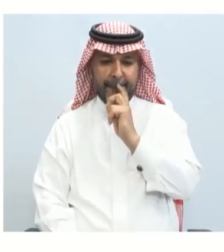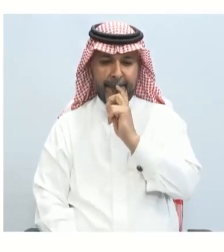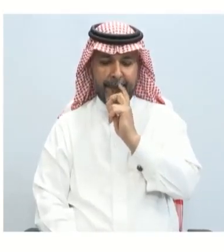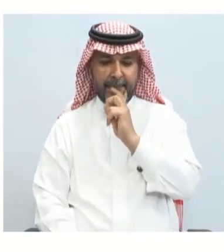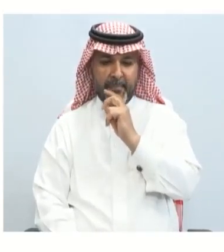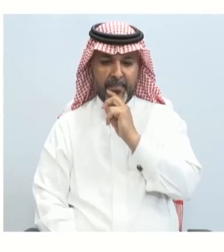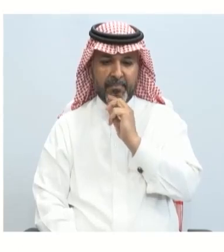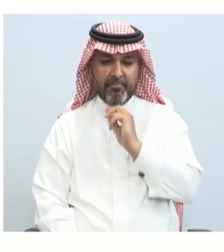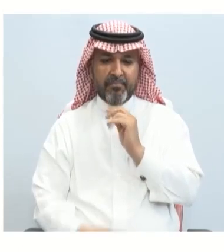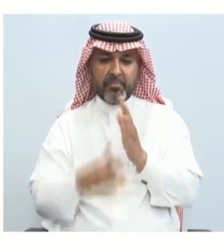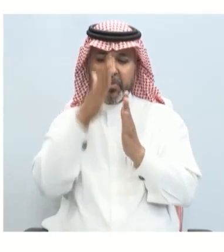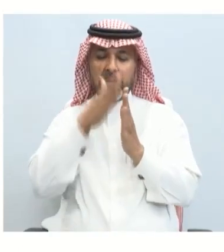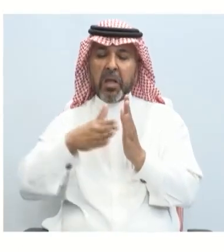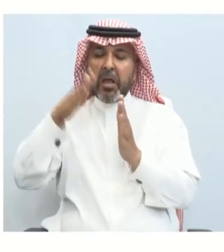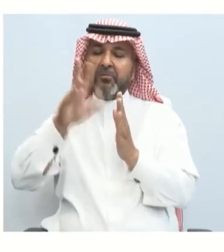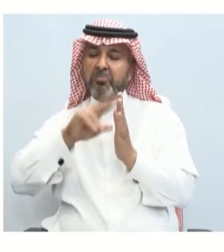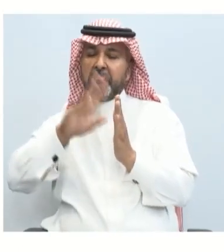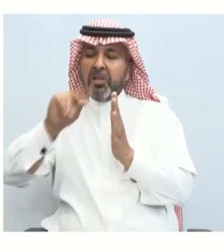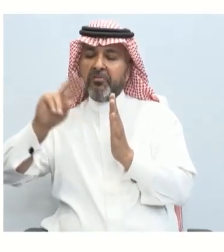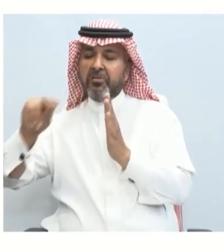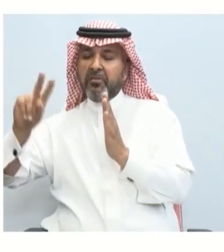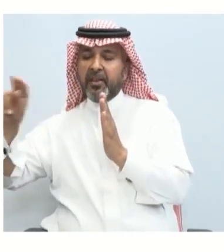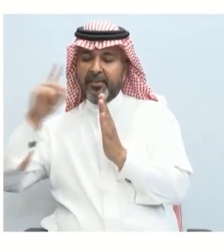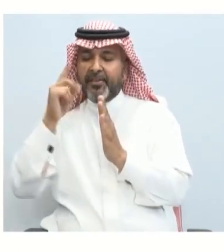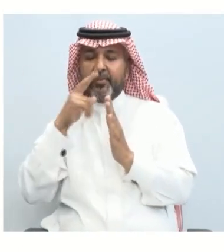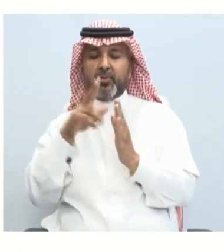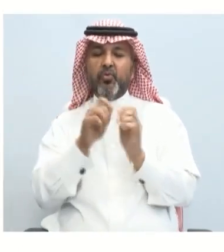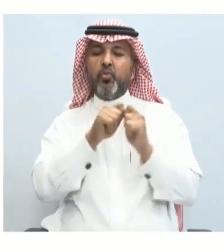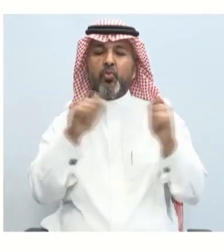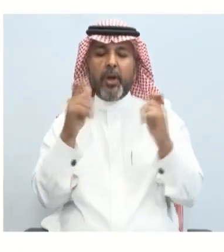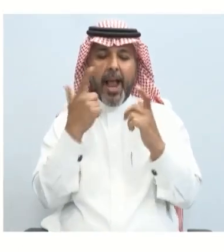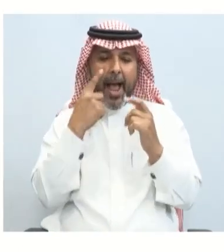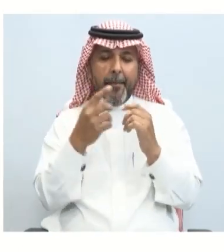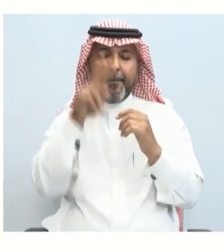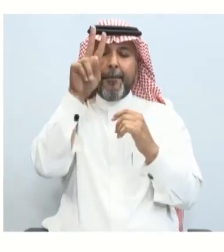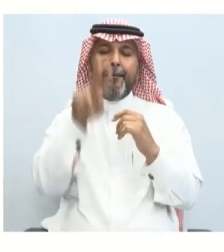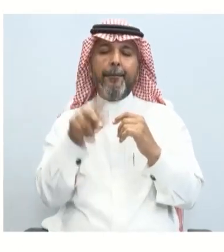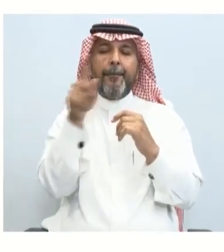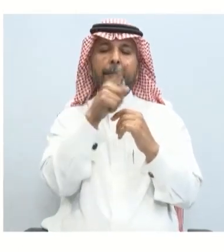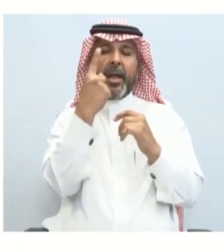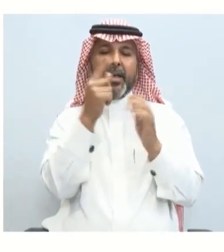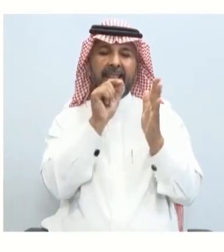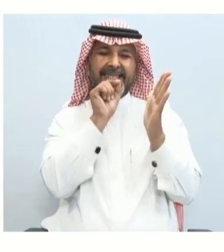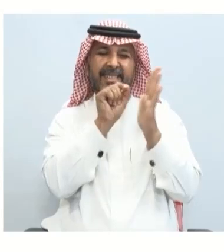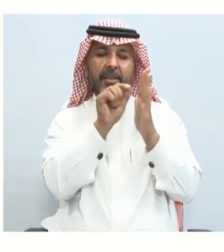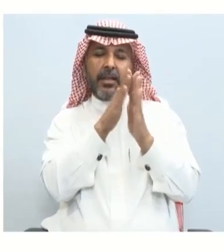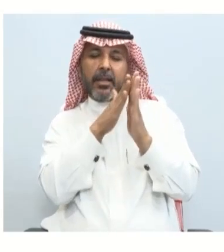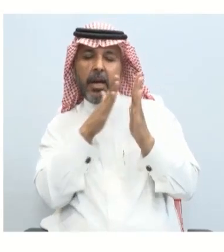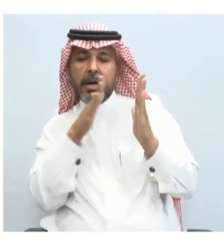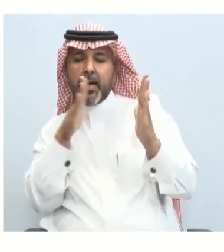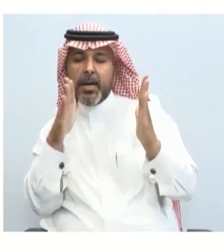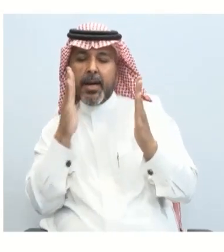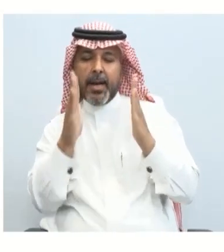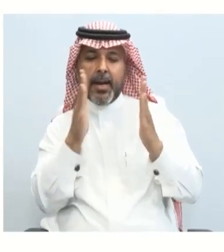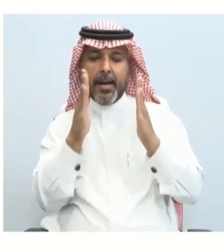سيتكرر اكثر من مره بنفس الطريقه فبالتالي سنقول ان طول الدوره هو من بدايه النمط من هنا يعني